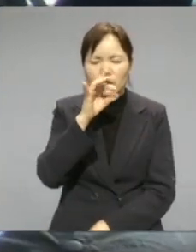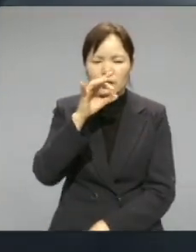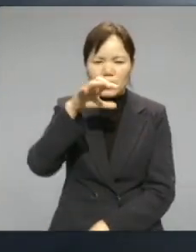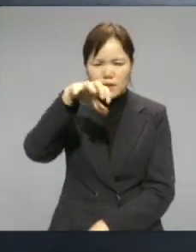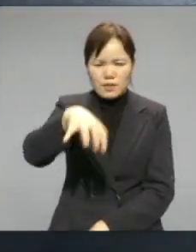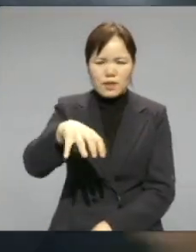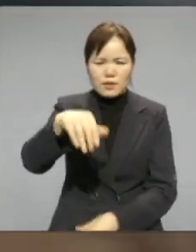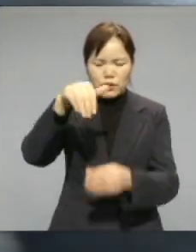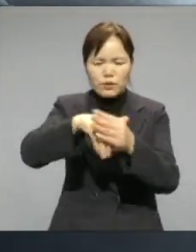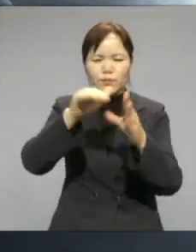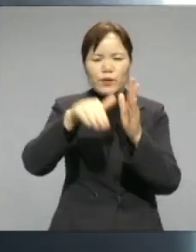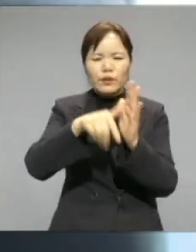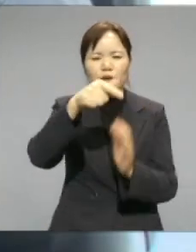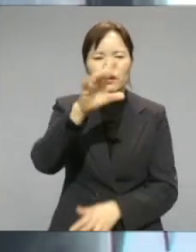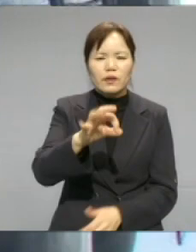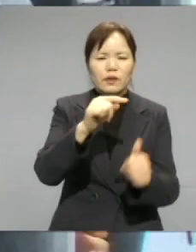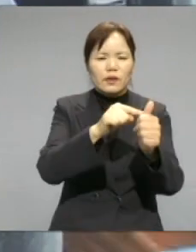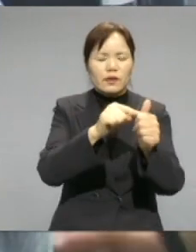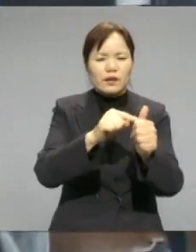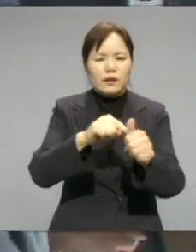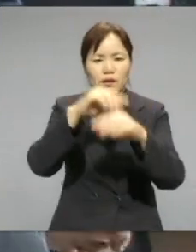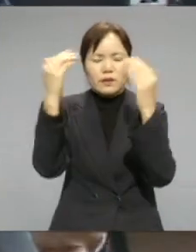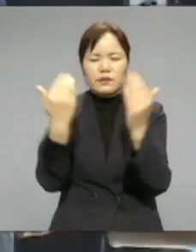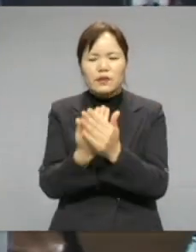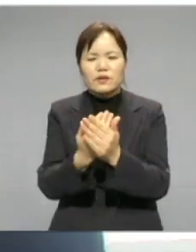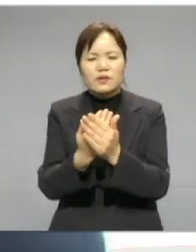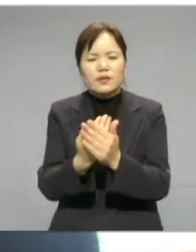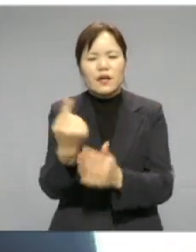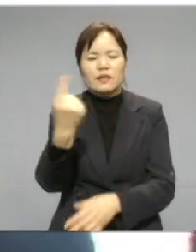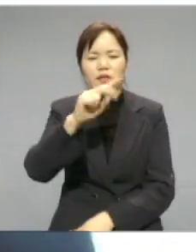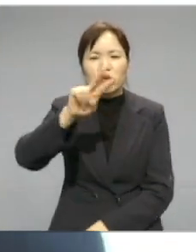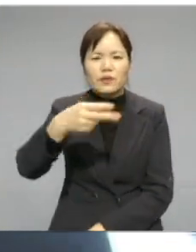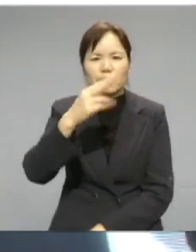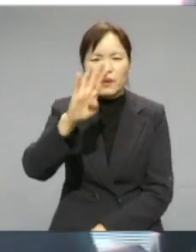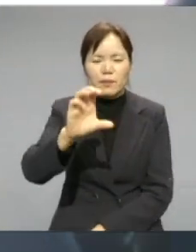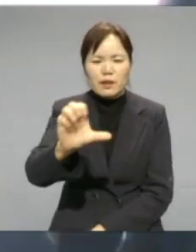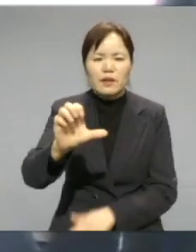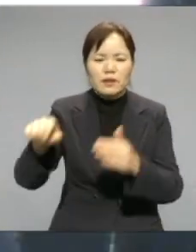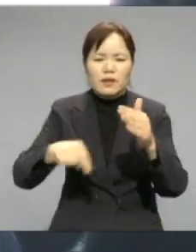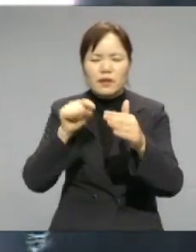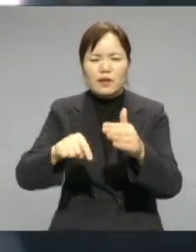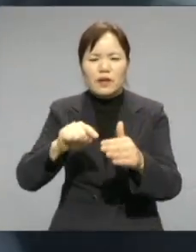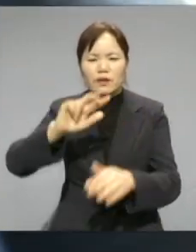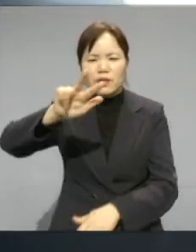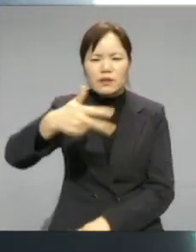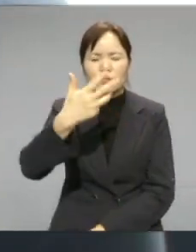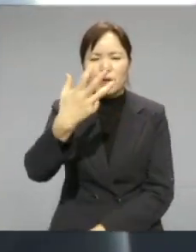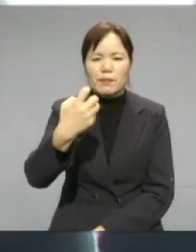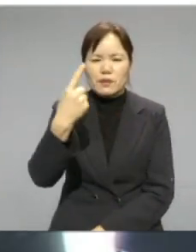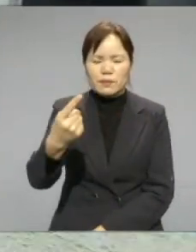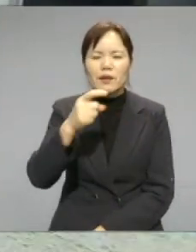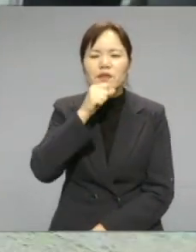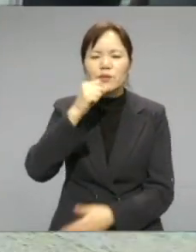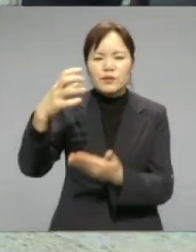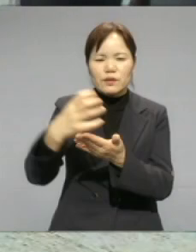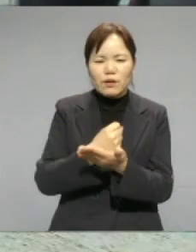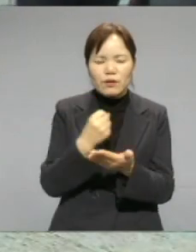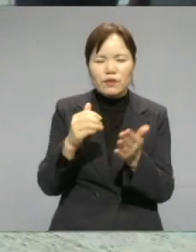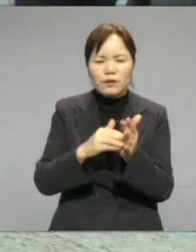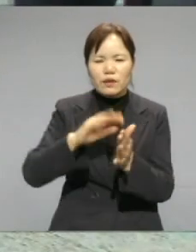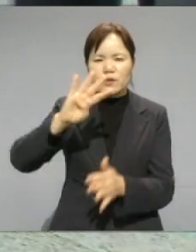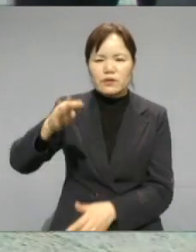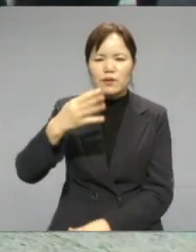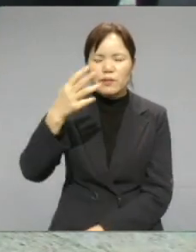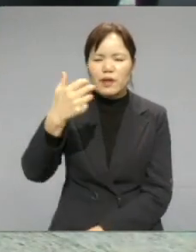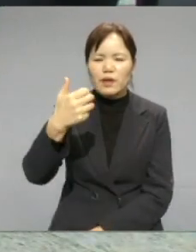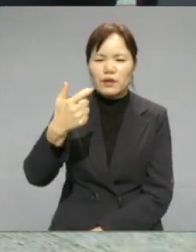진행된 투표에서 강 당선인은 전체 유효 득표수 1,245표 가운데 781표를 얻어